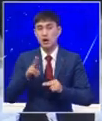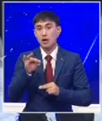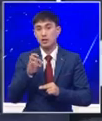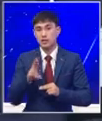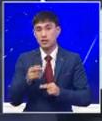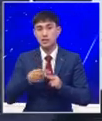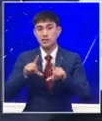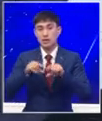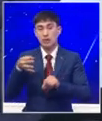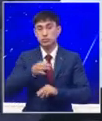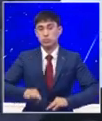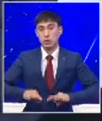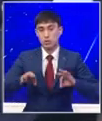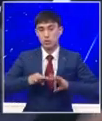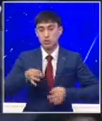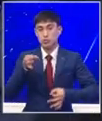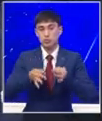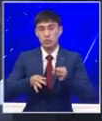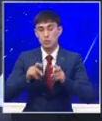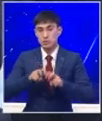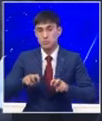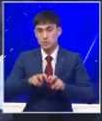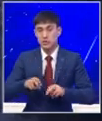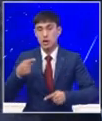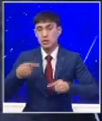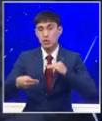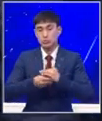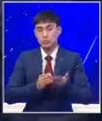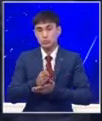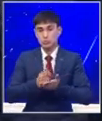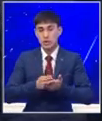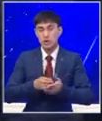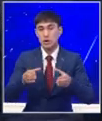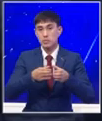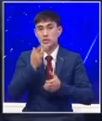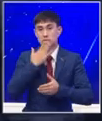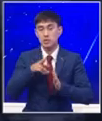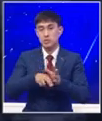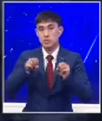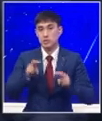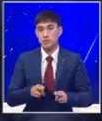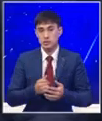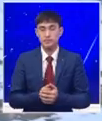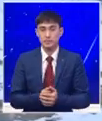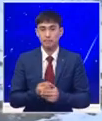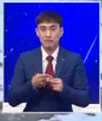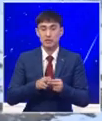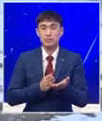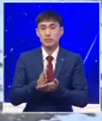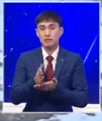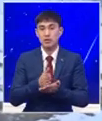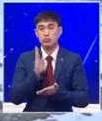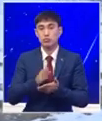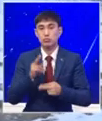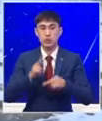Это здание областной прокуратуры, судебные экспертизы, антикоррупционные службы и комитета национальной безопасности. В этом же направлении